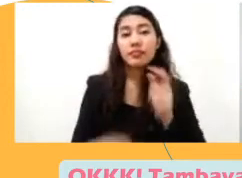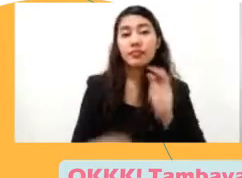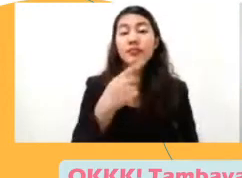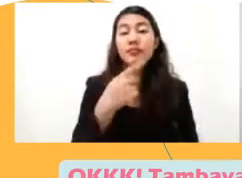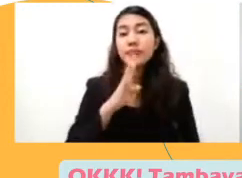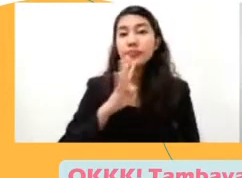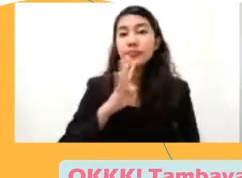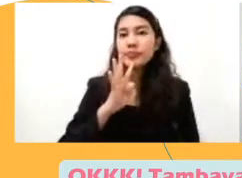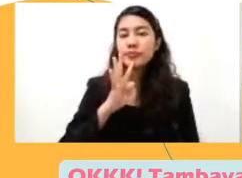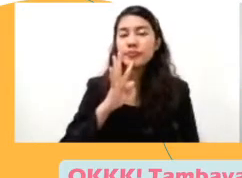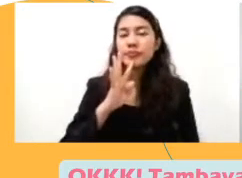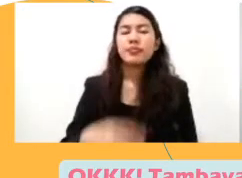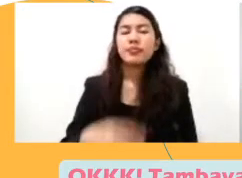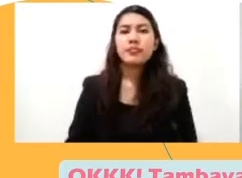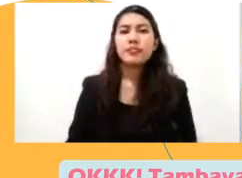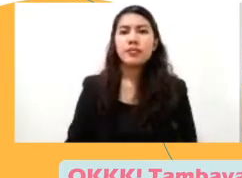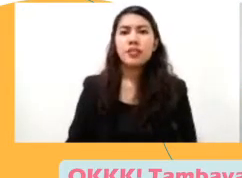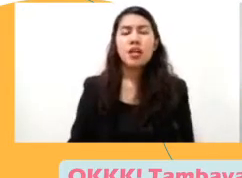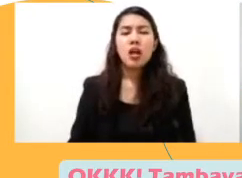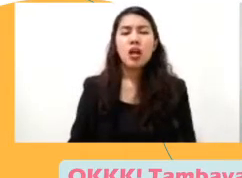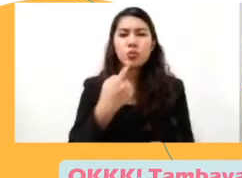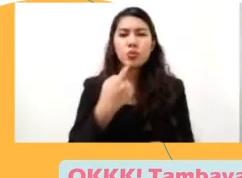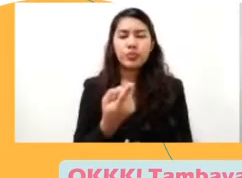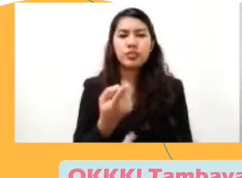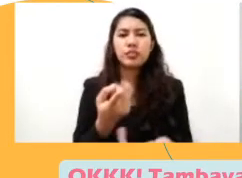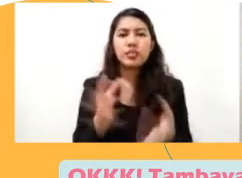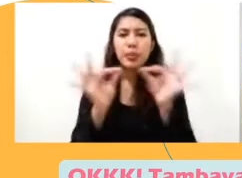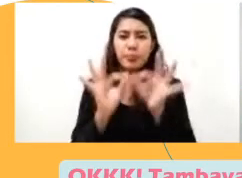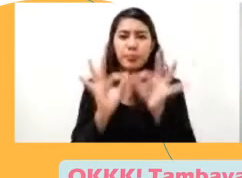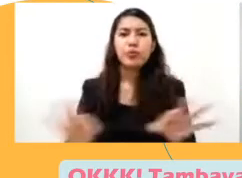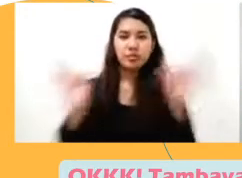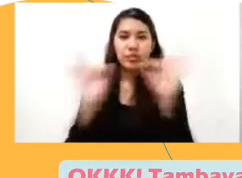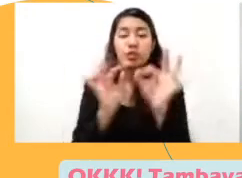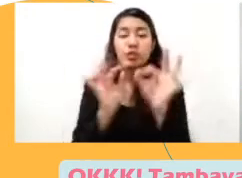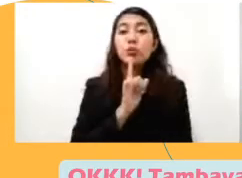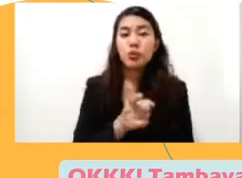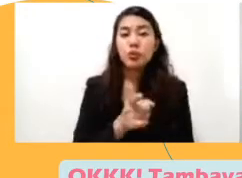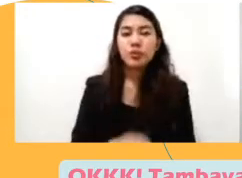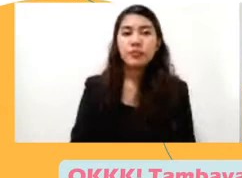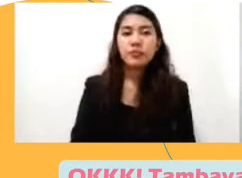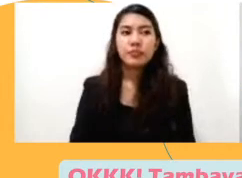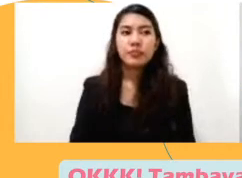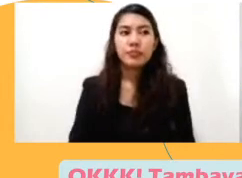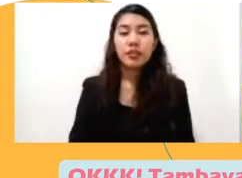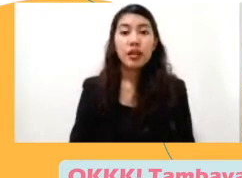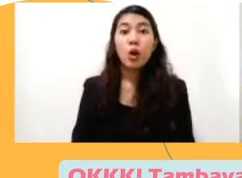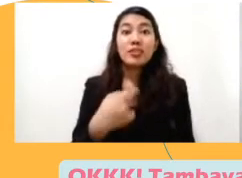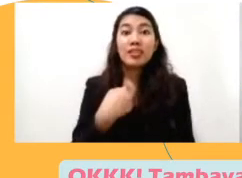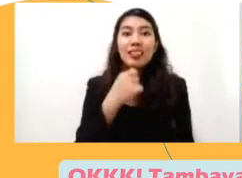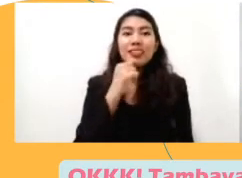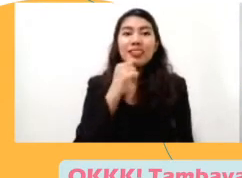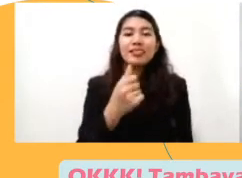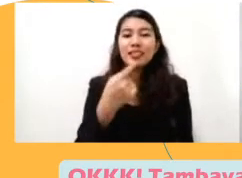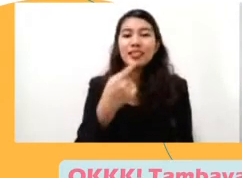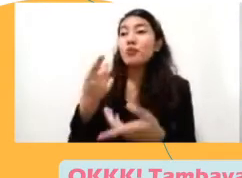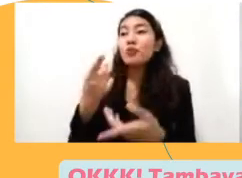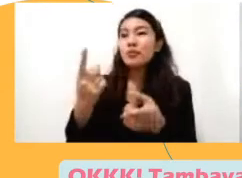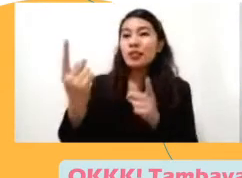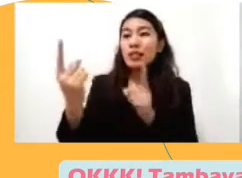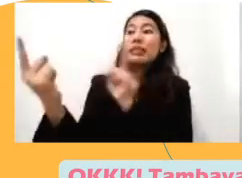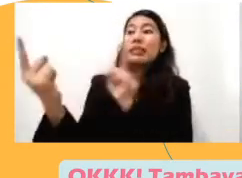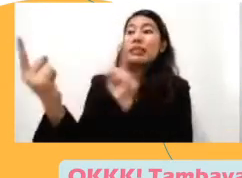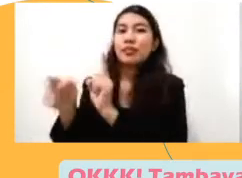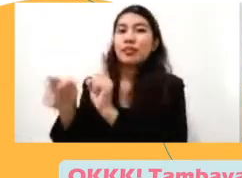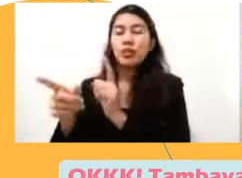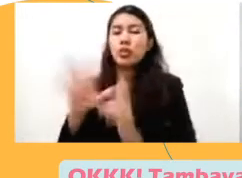na napakahalaga ng, hindi ko sabihin na lumapit kayo kay ganito, kay ganyan, sa mga ano. Well, siguro, dahil